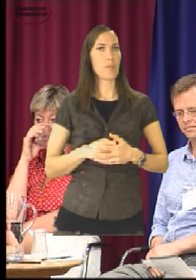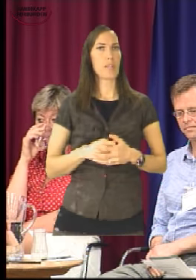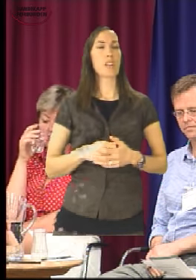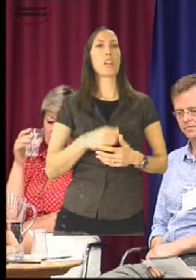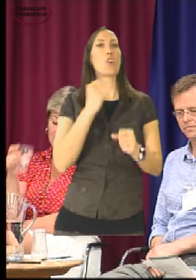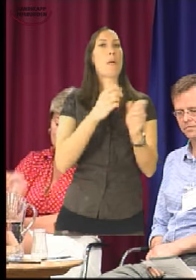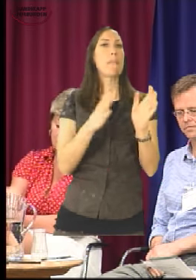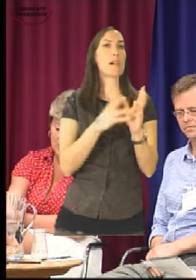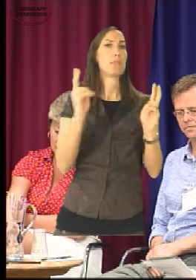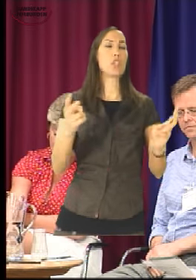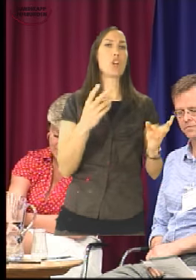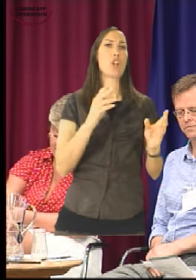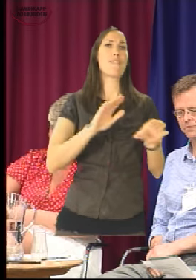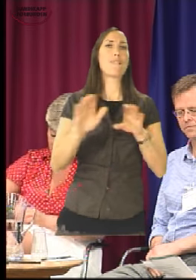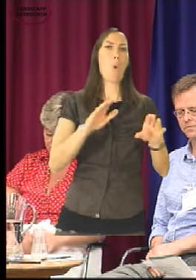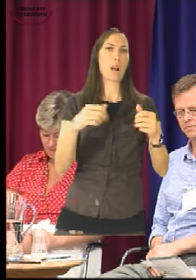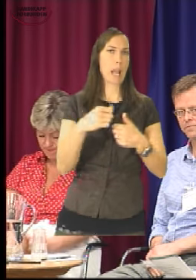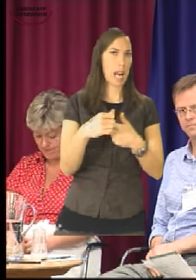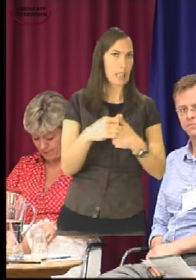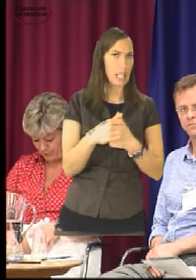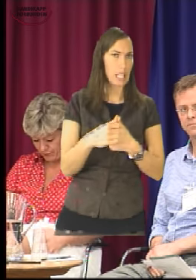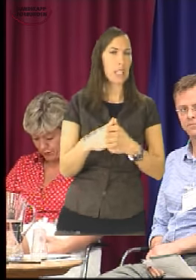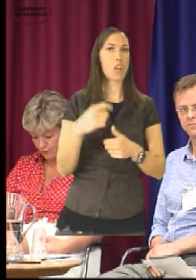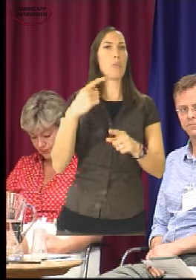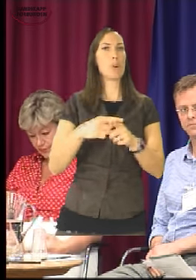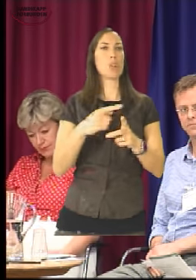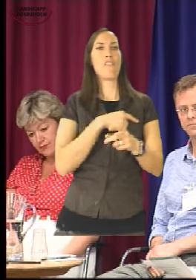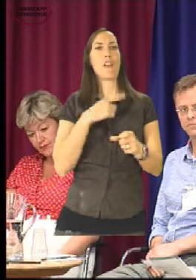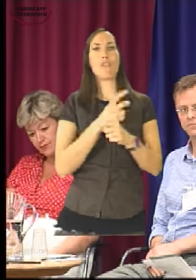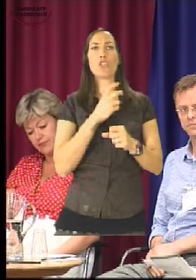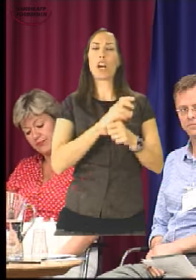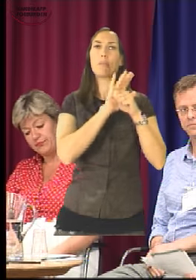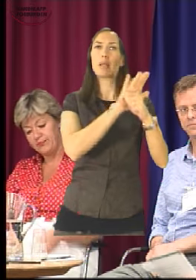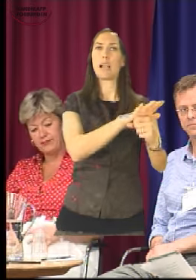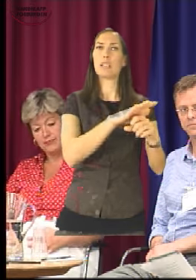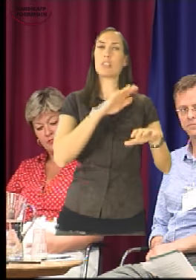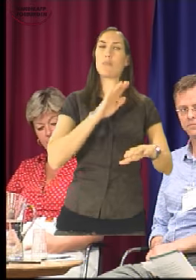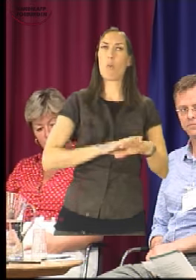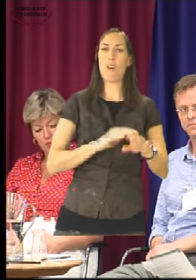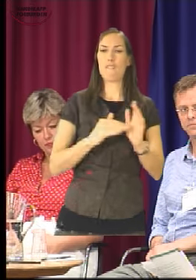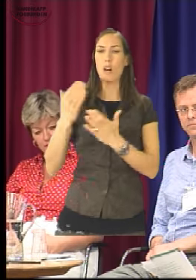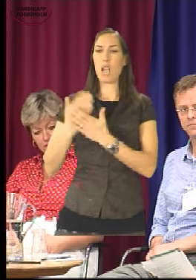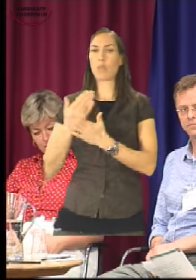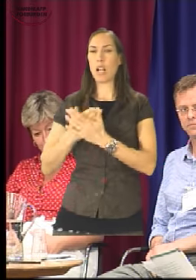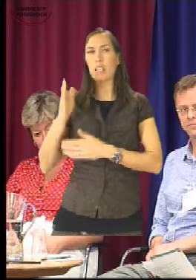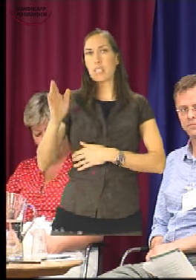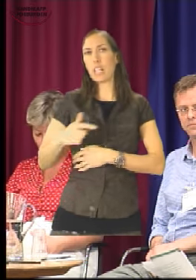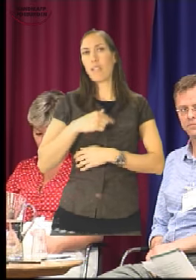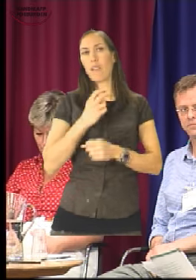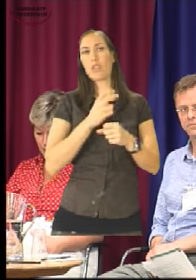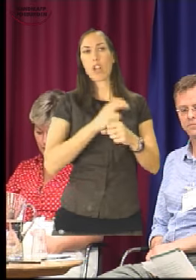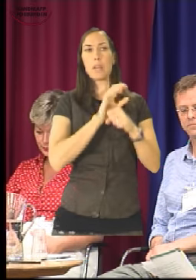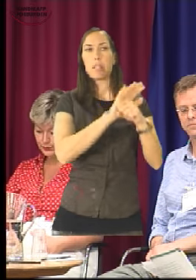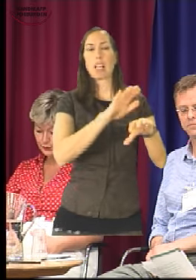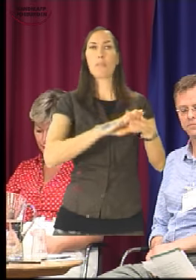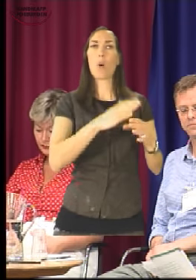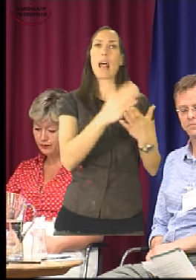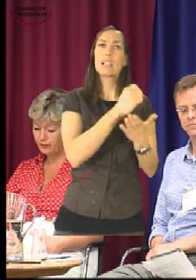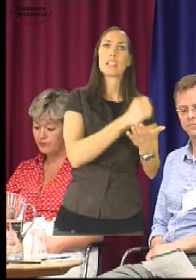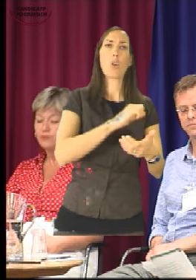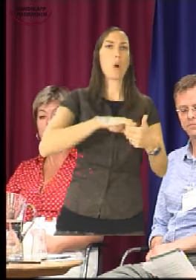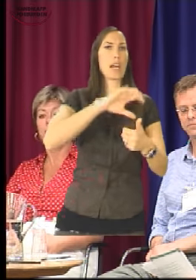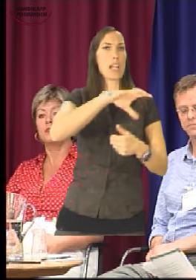vårdgarantin. Och även satt tryck på från nationell sida på landstingen och regionerna att leva